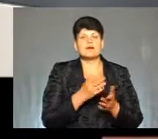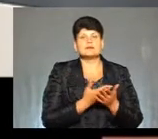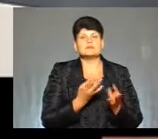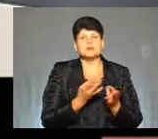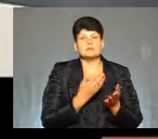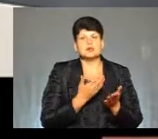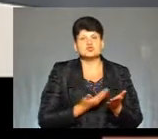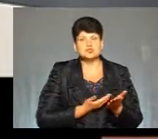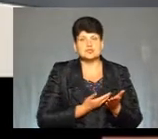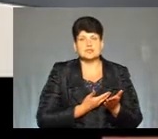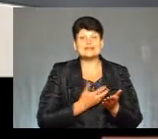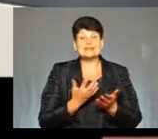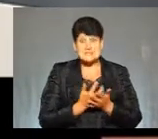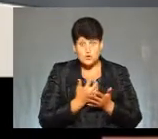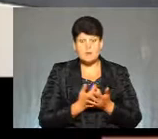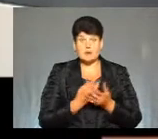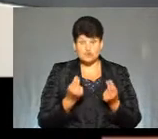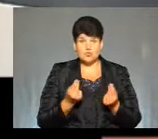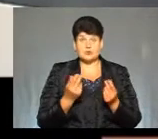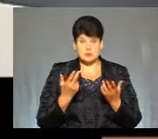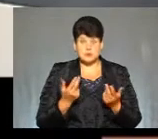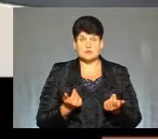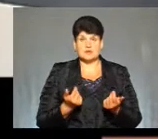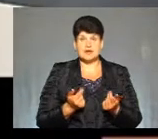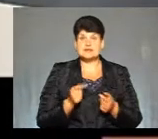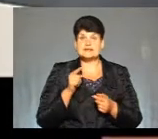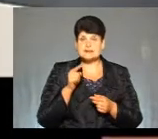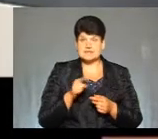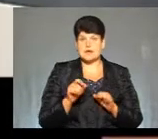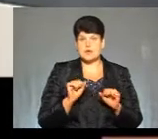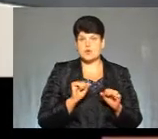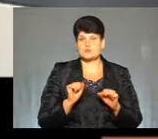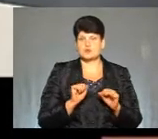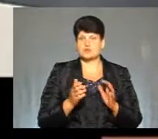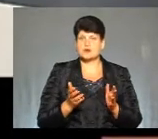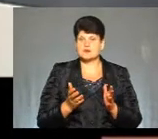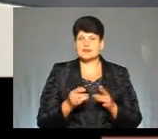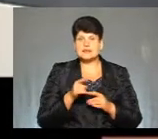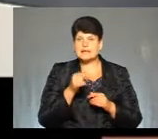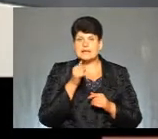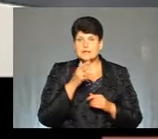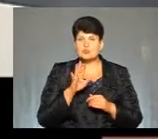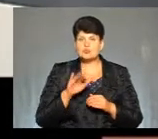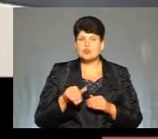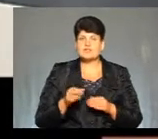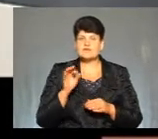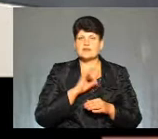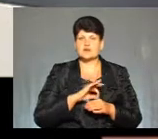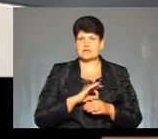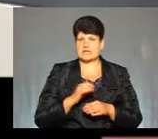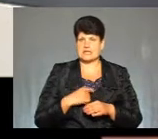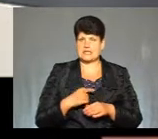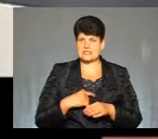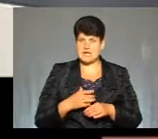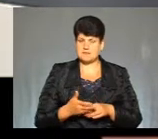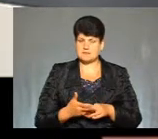маєш розпоряджатися, ти заробляєш гроші, але за тебе їми розпоряджається, і ти їх не можеш потім використати для себе, для